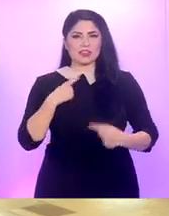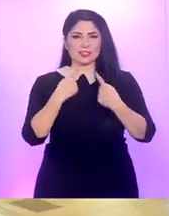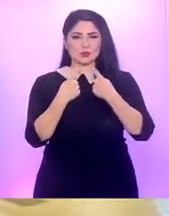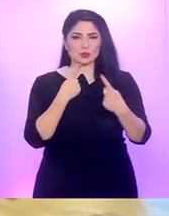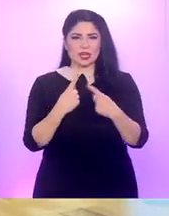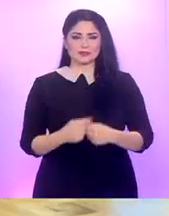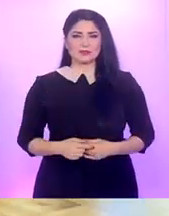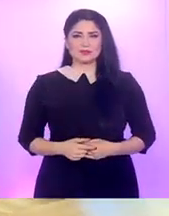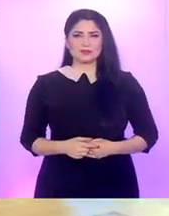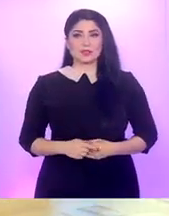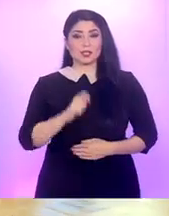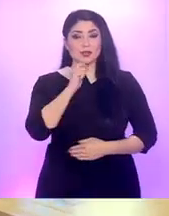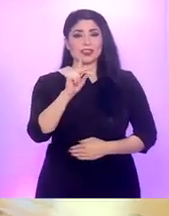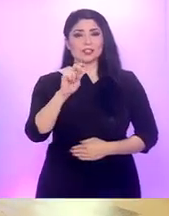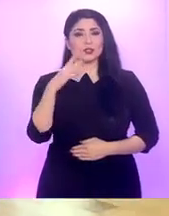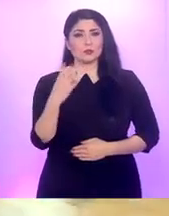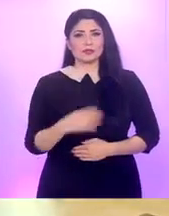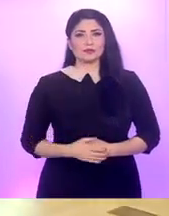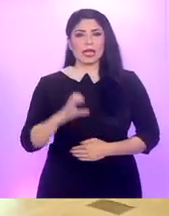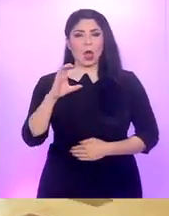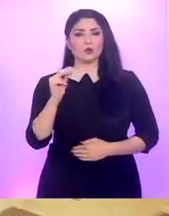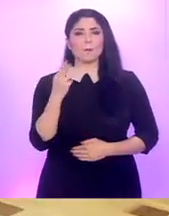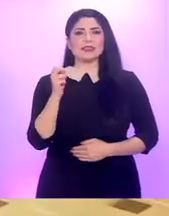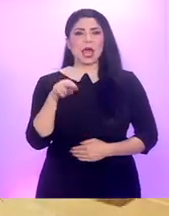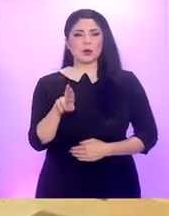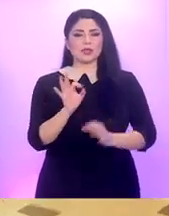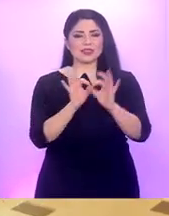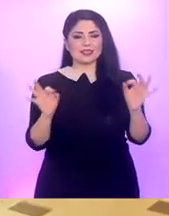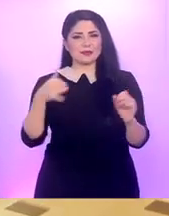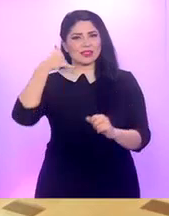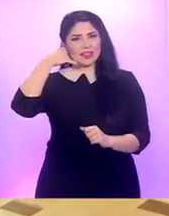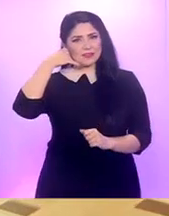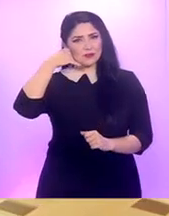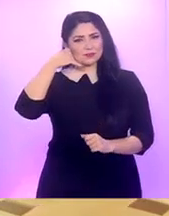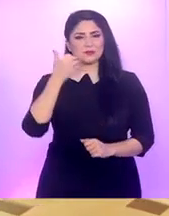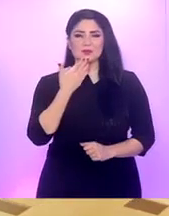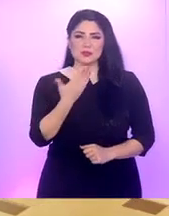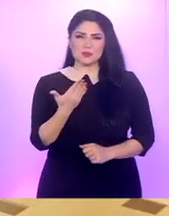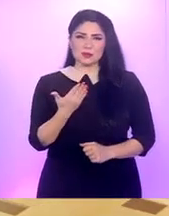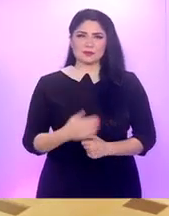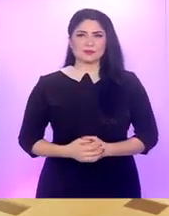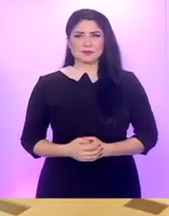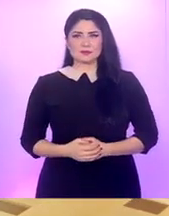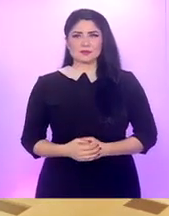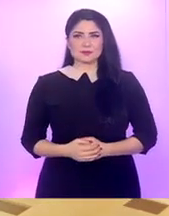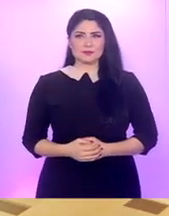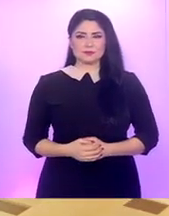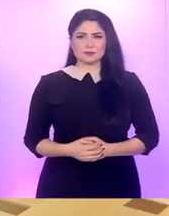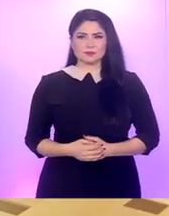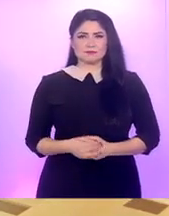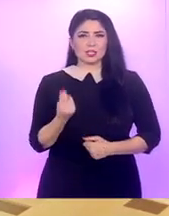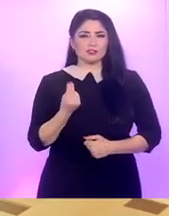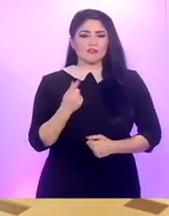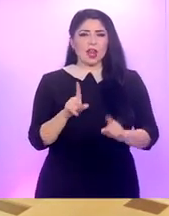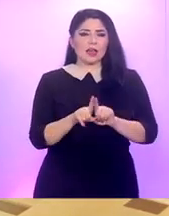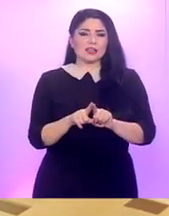o discuție. Jurnalistul Digi24, Claudiu Pândaru, în direct acum prin telefon. Mulțumesc, Claudiu, pentru intervenție. E un pas în spate sau e un